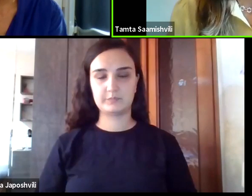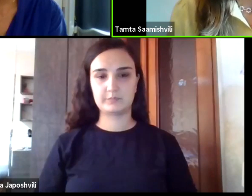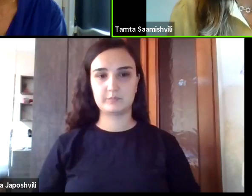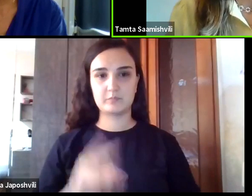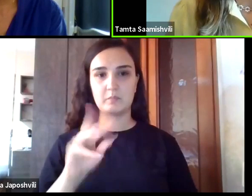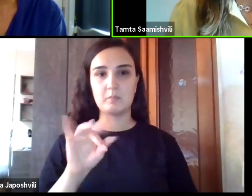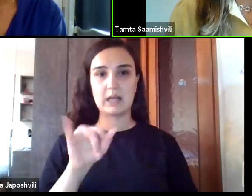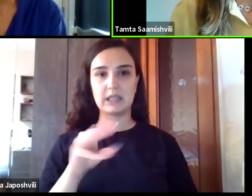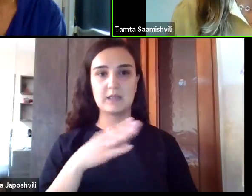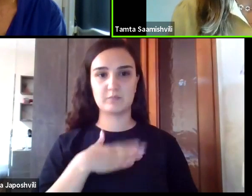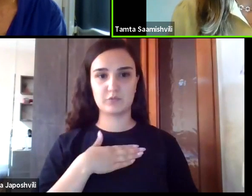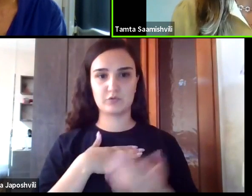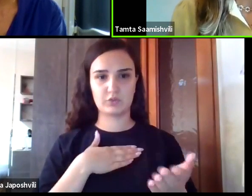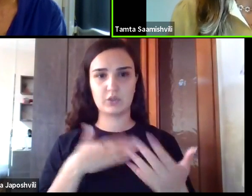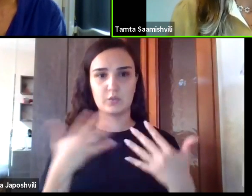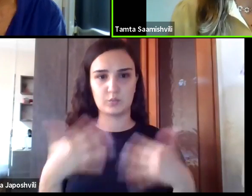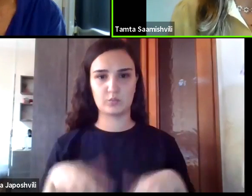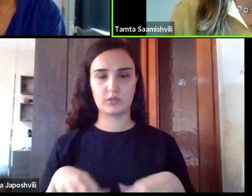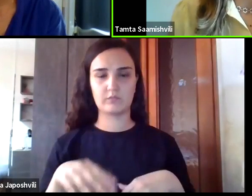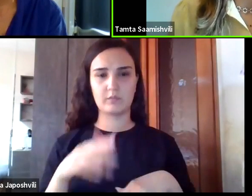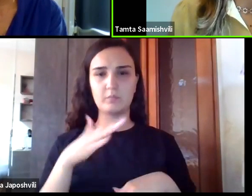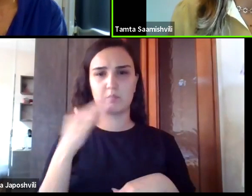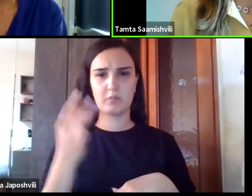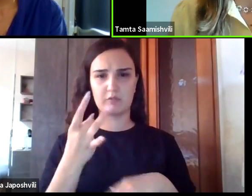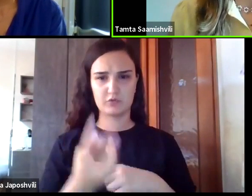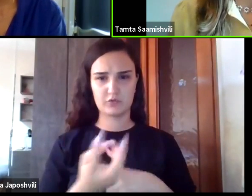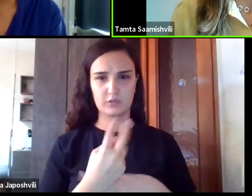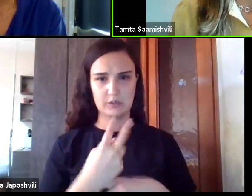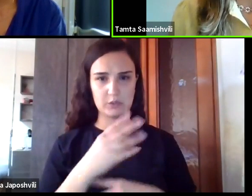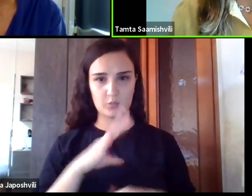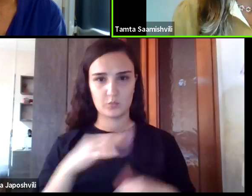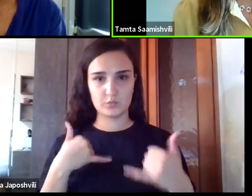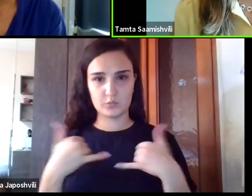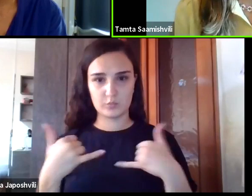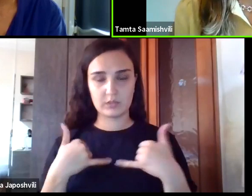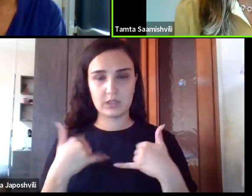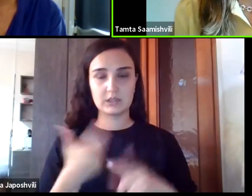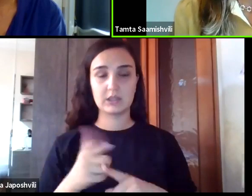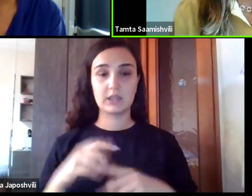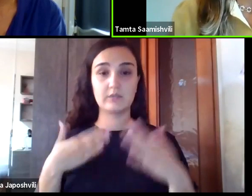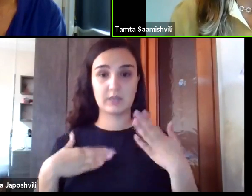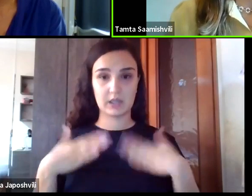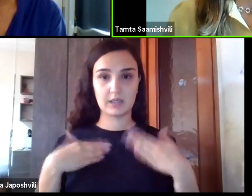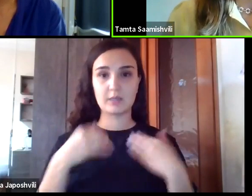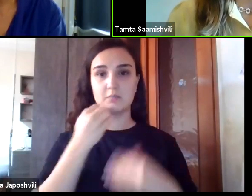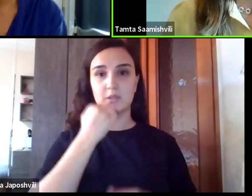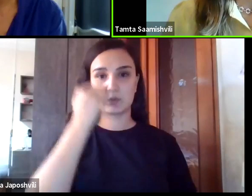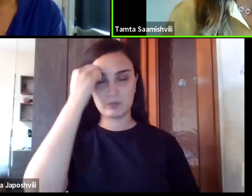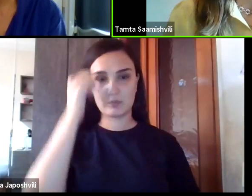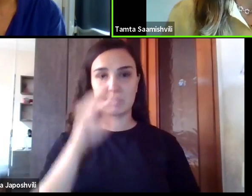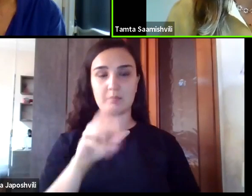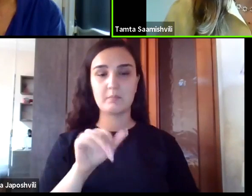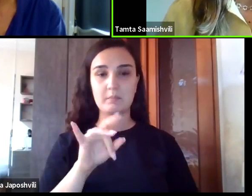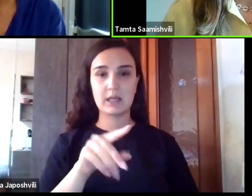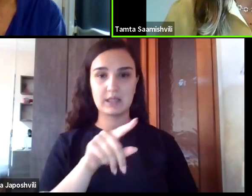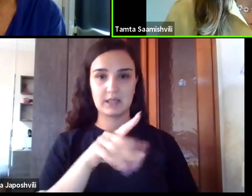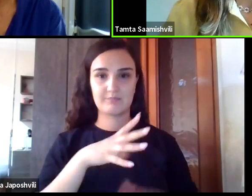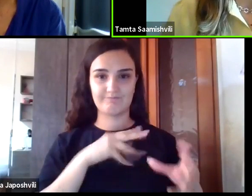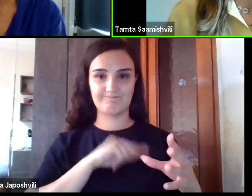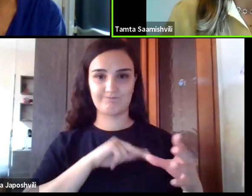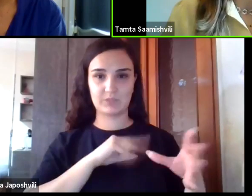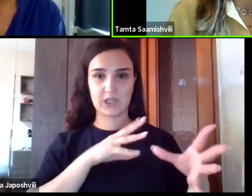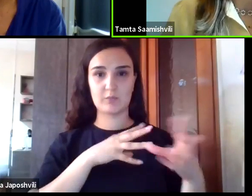მარიამ, ჩვენს პლატფორმაზე უკვე არაერთხელ იყო სტუმრად, რაც ძალიან გვახარებს. მადლობა მარიამ თანამშრომლობისთვის.